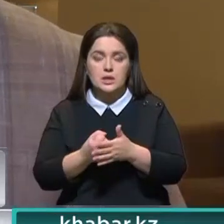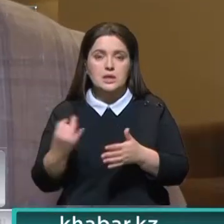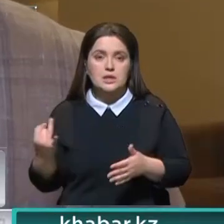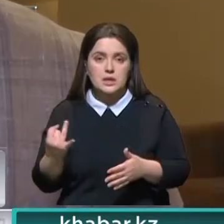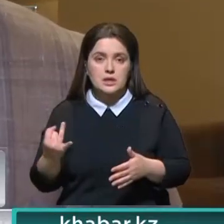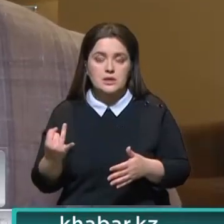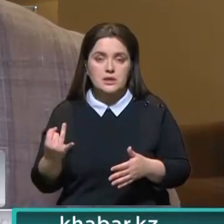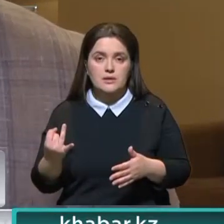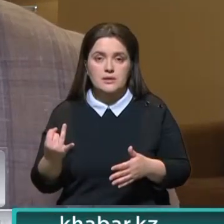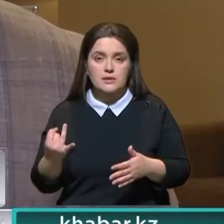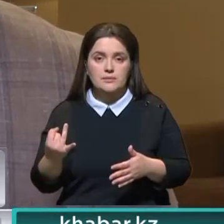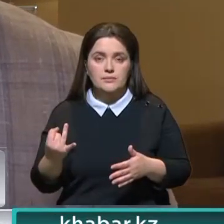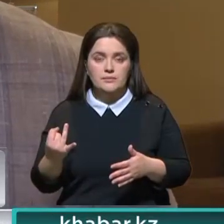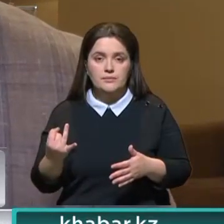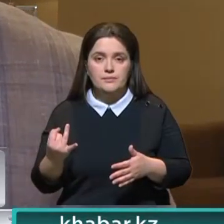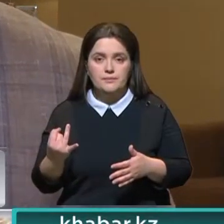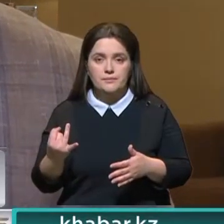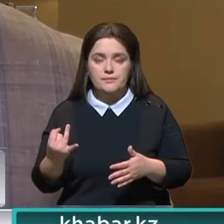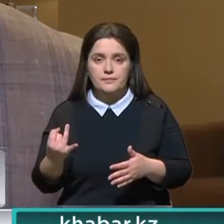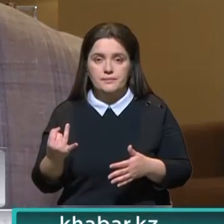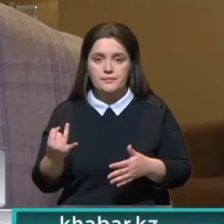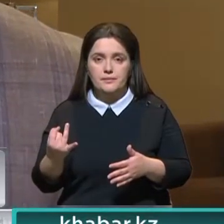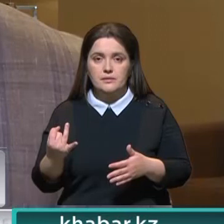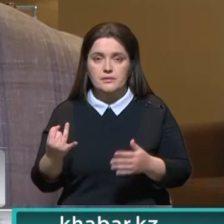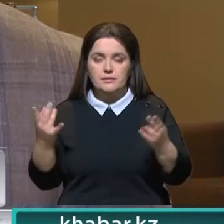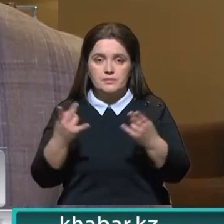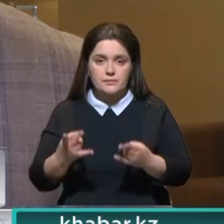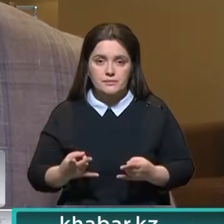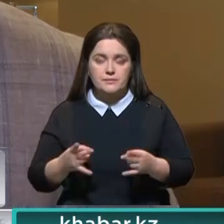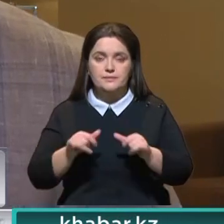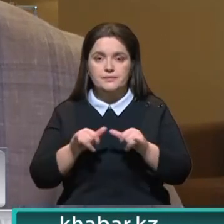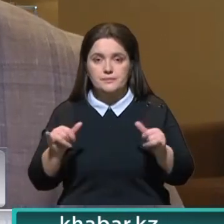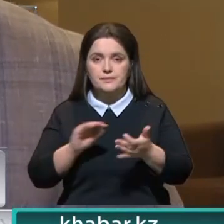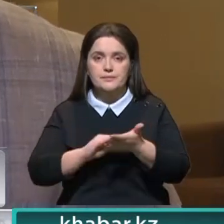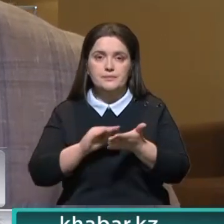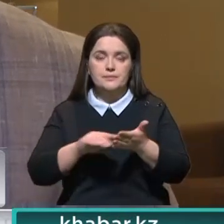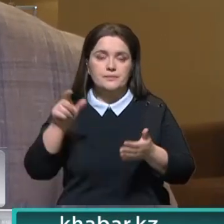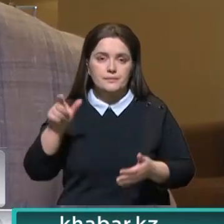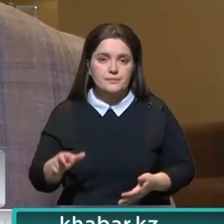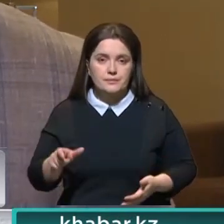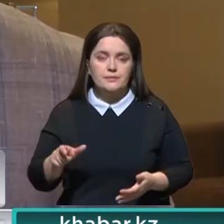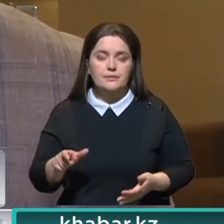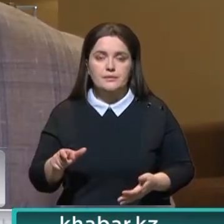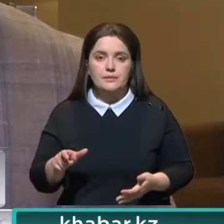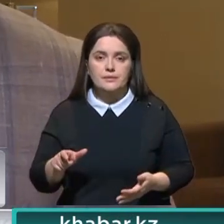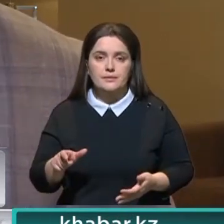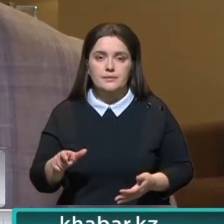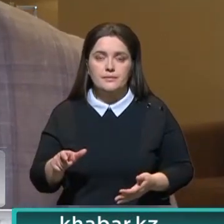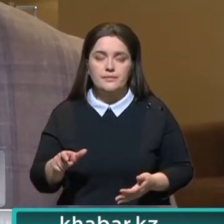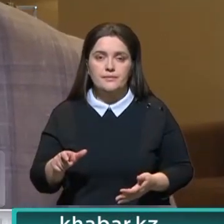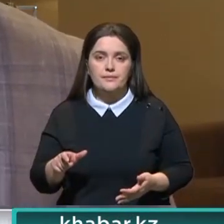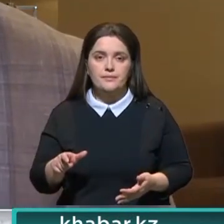населения. Я считаю, что необходимо развивать журналистику, что без сомнения